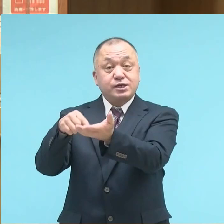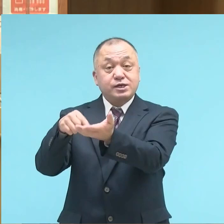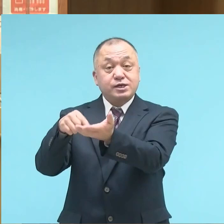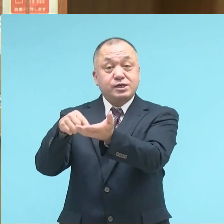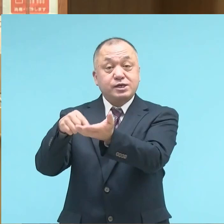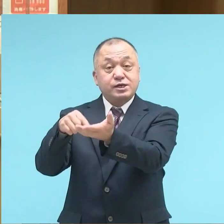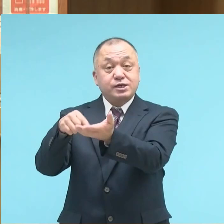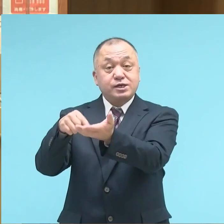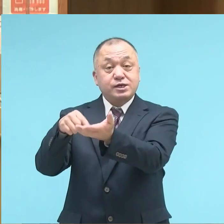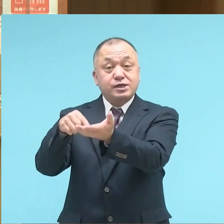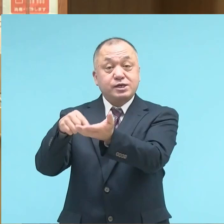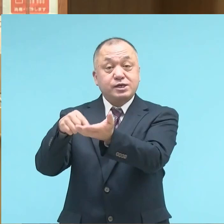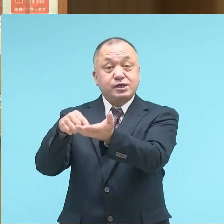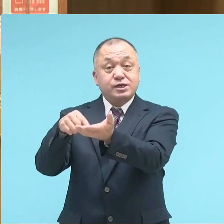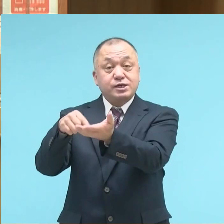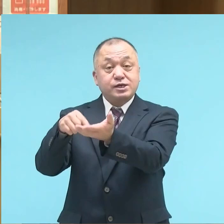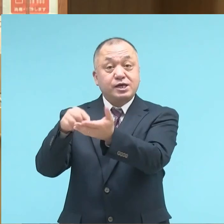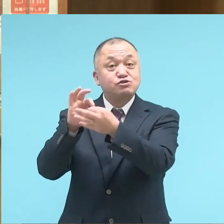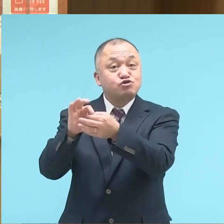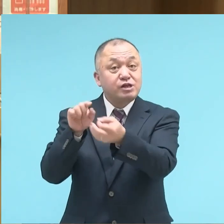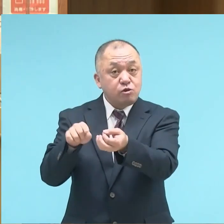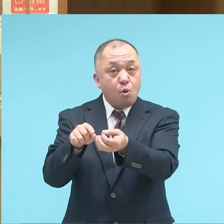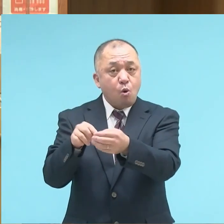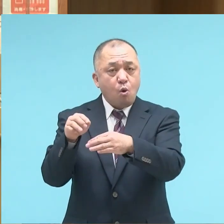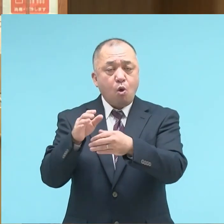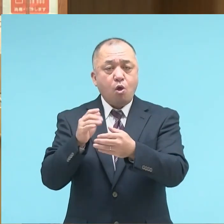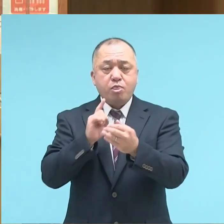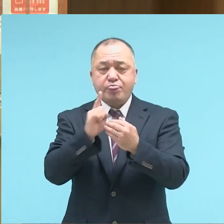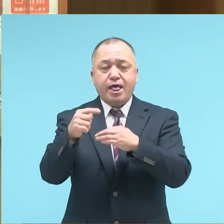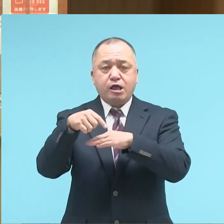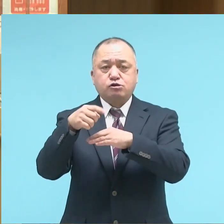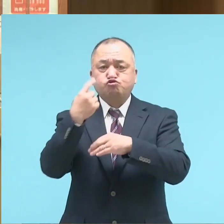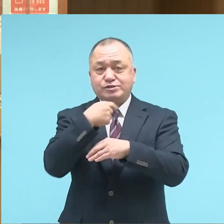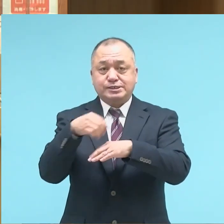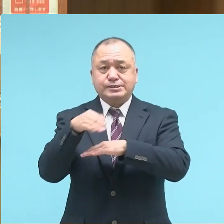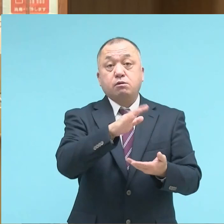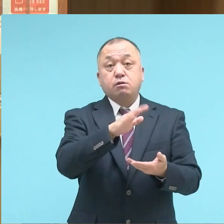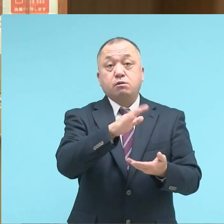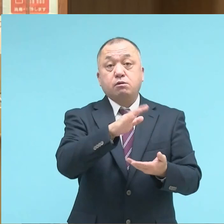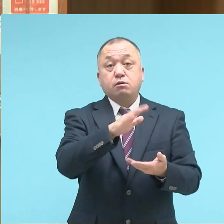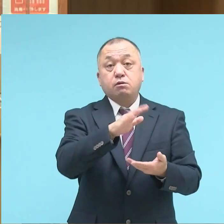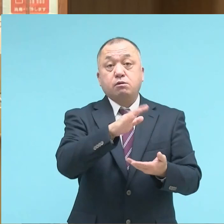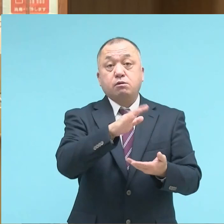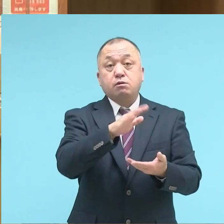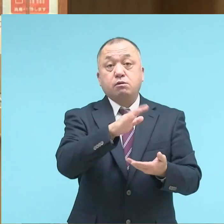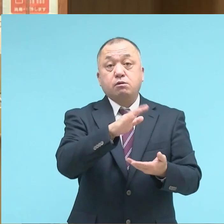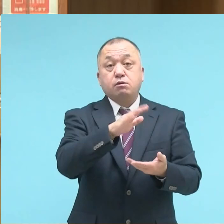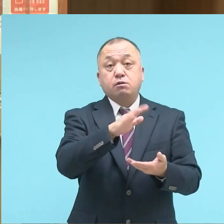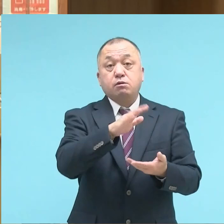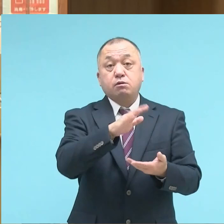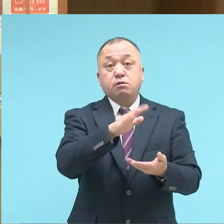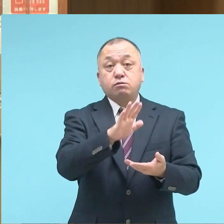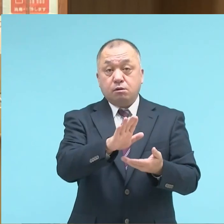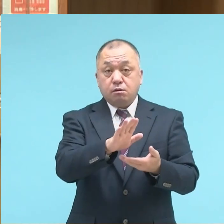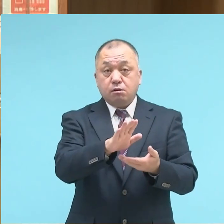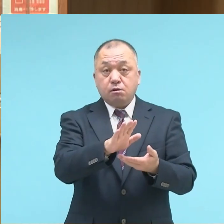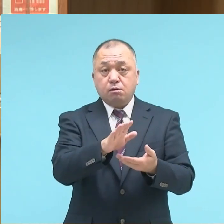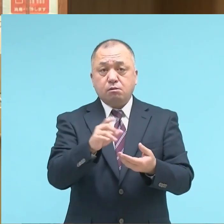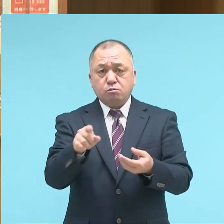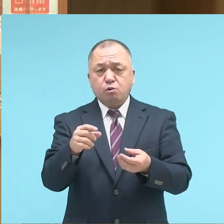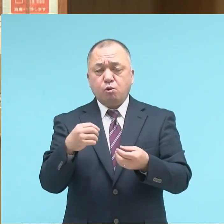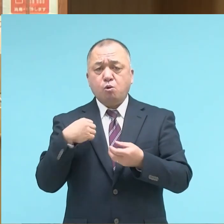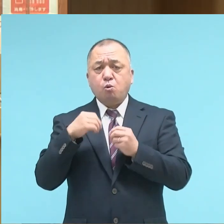というのを示されるべきじゃないのかと、そういうようなご提言があったと思うんですよね。実際に今回、その要請が長引くことによる経済